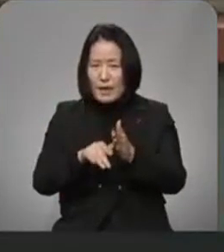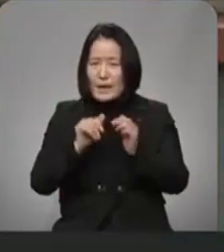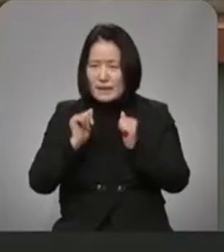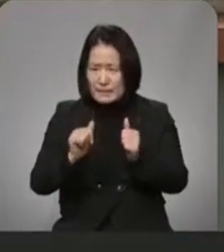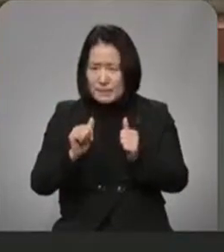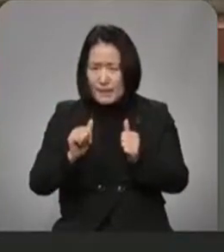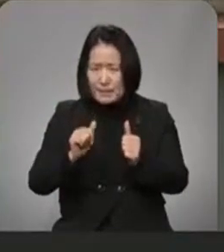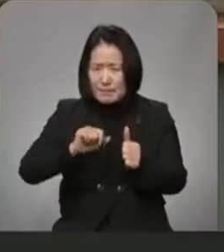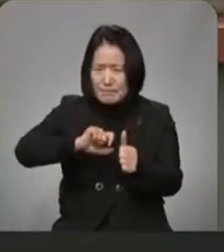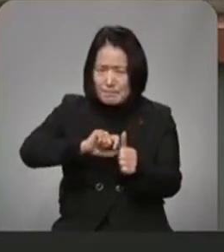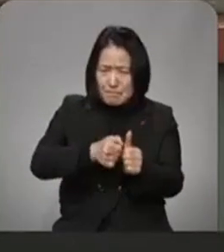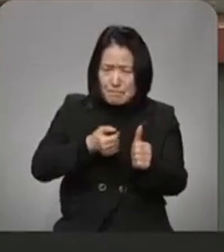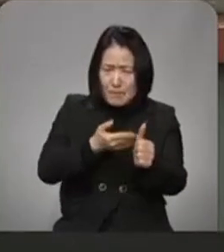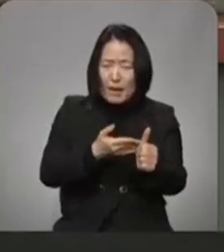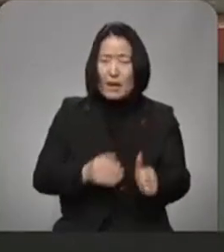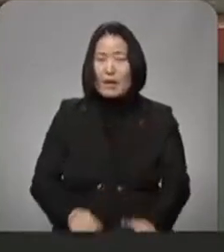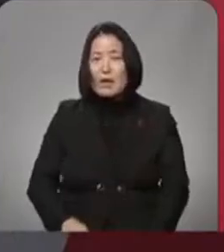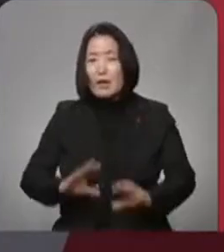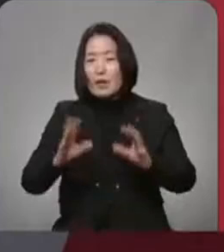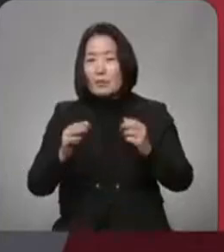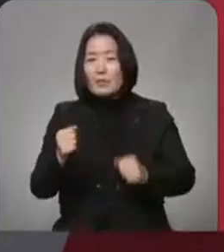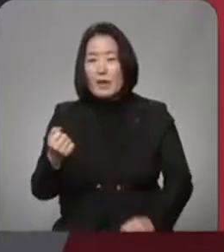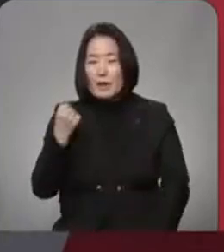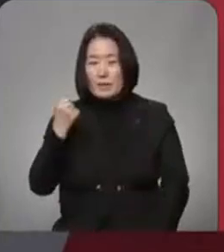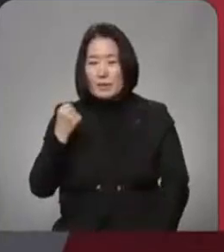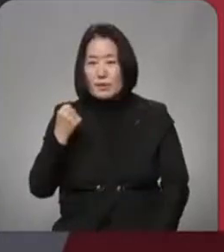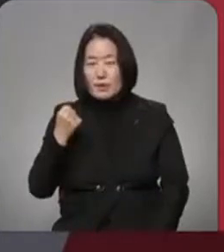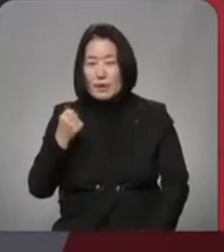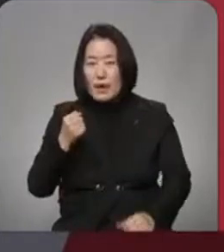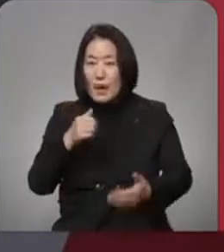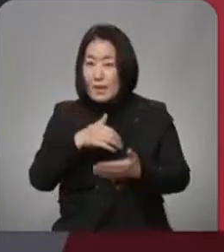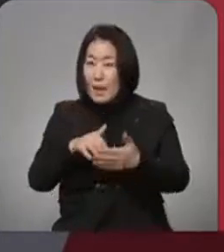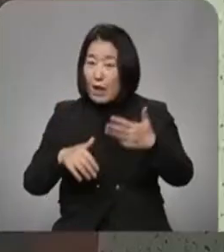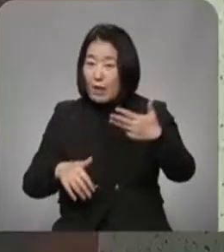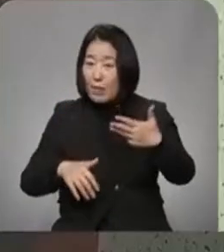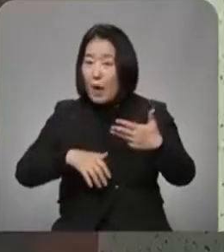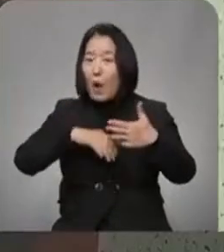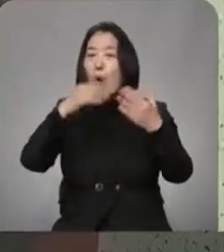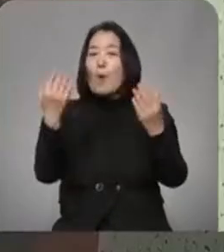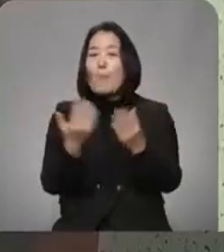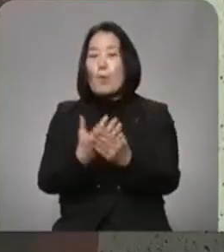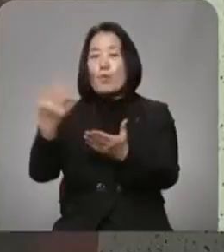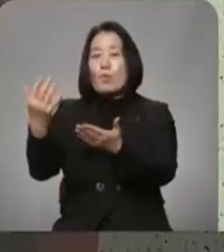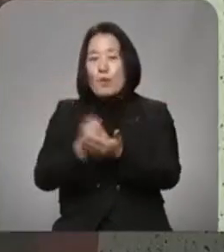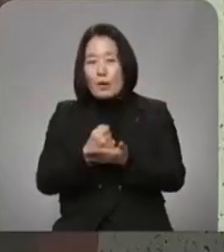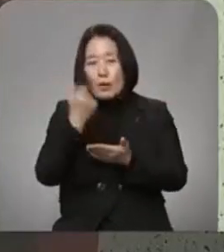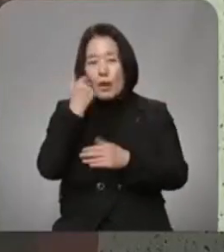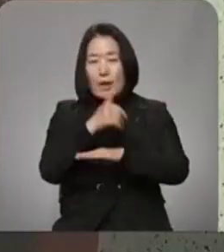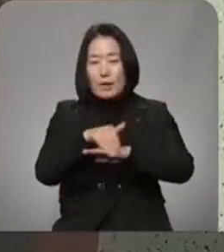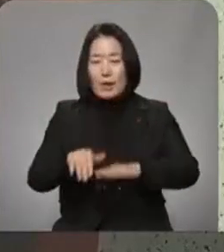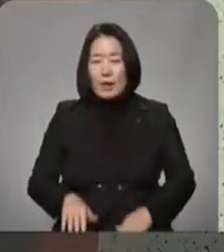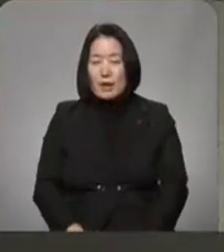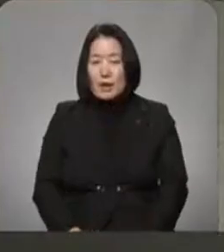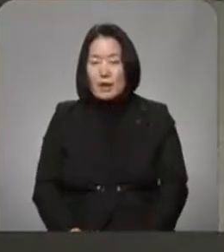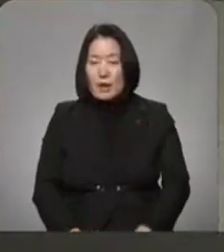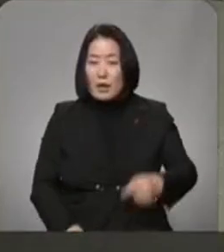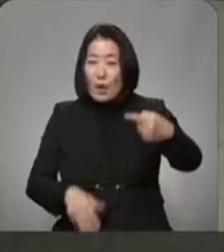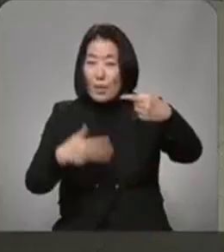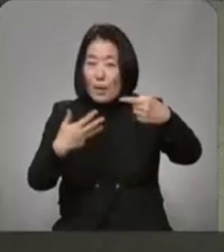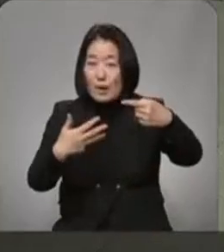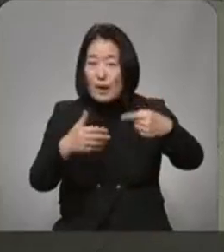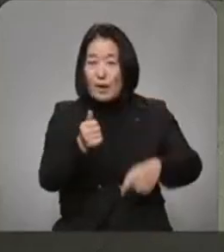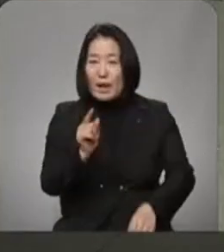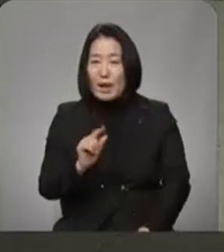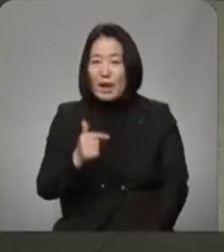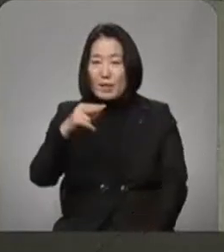심판하는 이에 맞서는 국민의 힘은 여석 전석 승리가 목표입니다 이달 8일로 예정된 신년회에